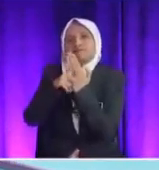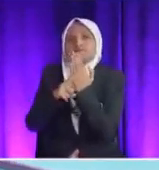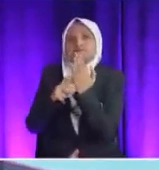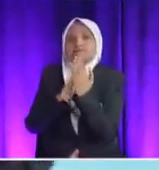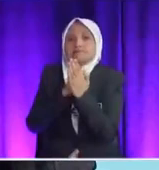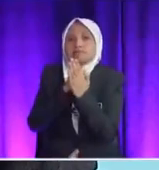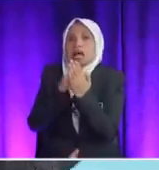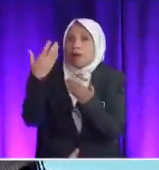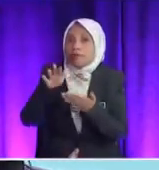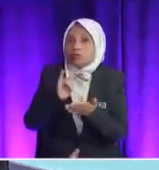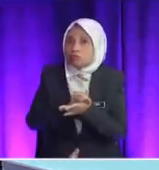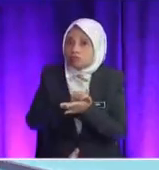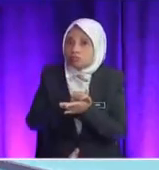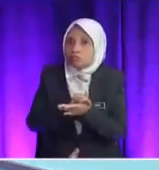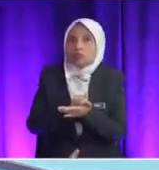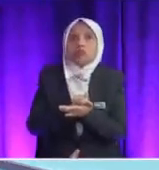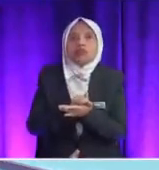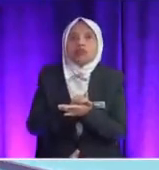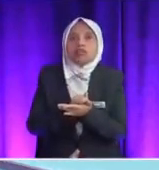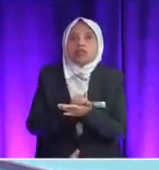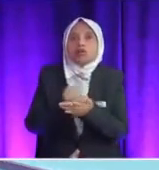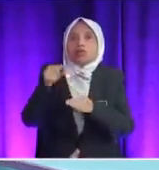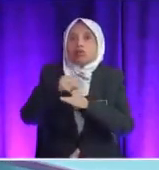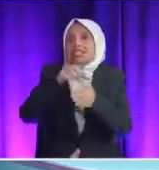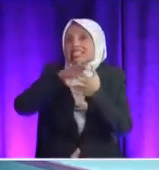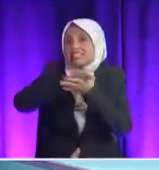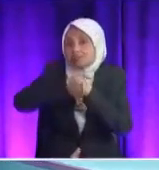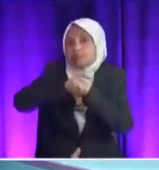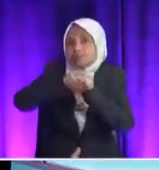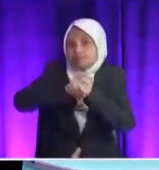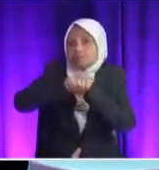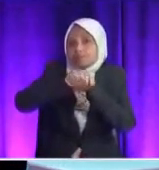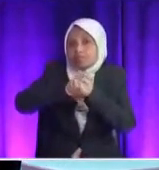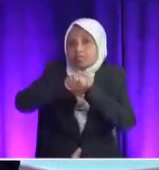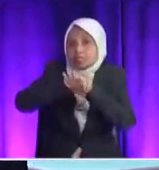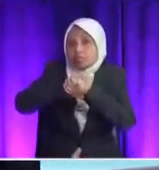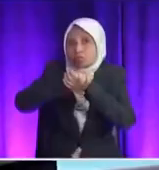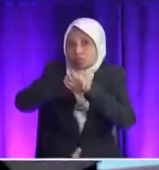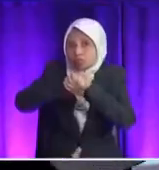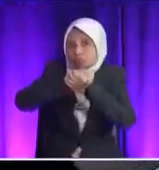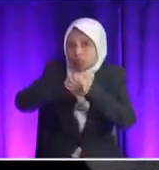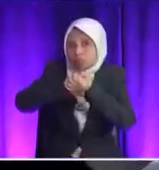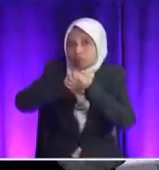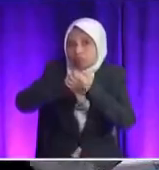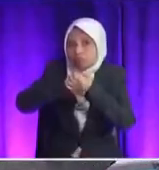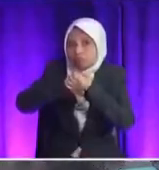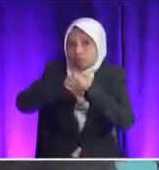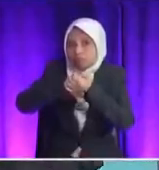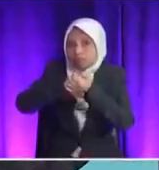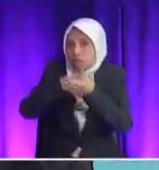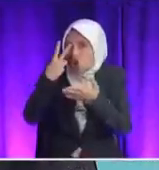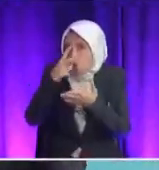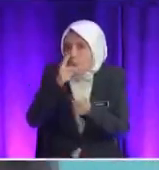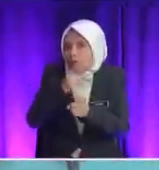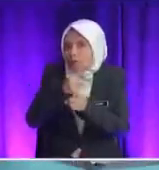oke Selepas itu kita akan menggunakan sabun sabun sabun sabun sabun ke haji itu hati-hati